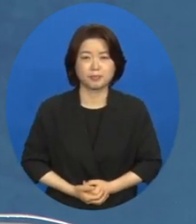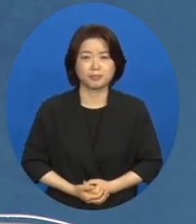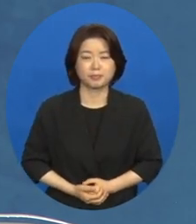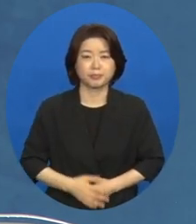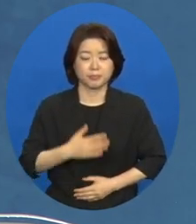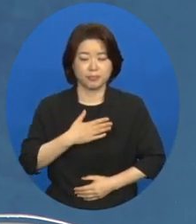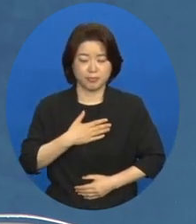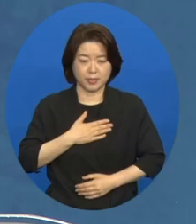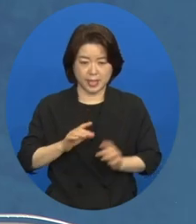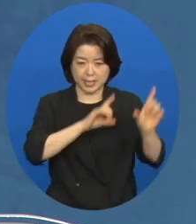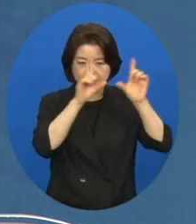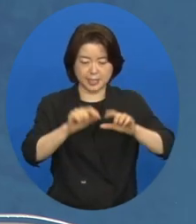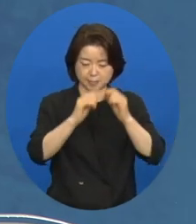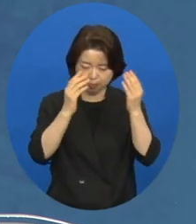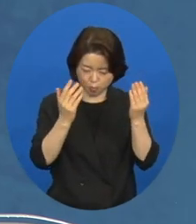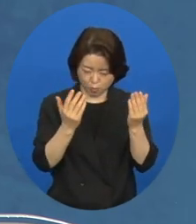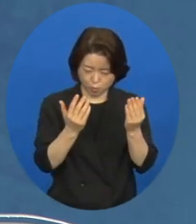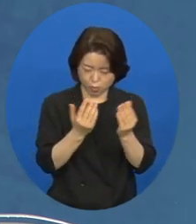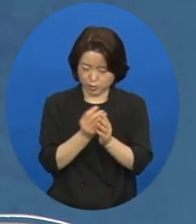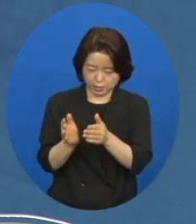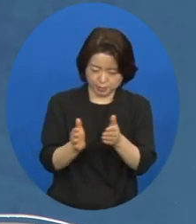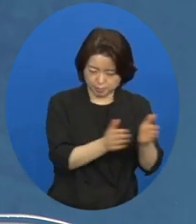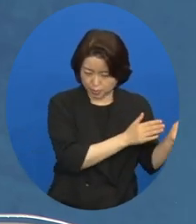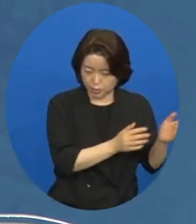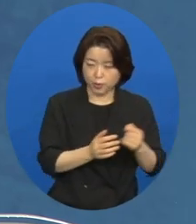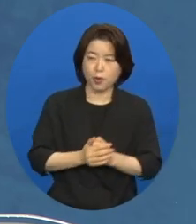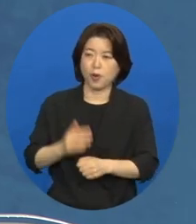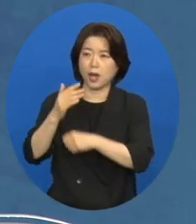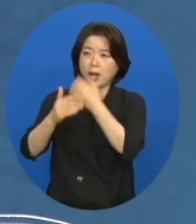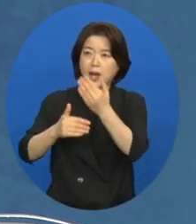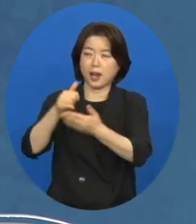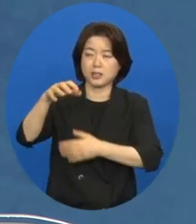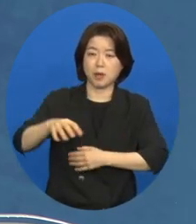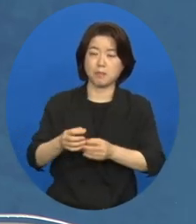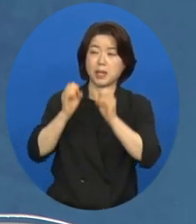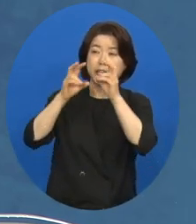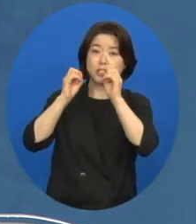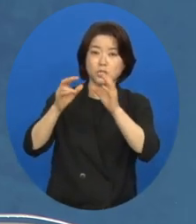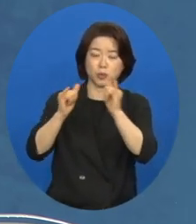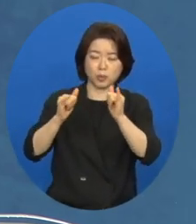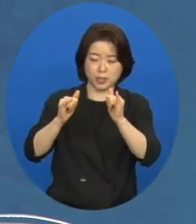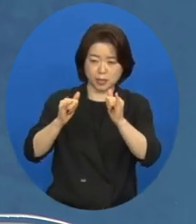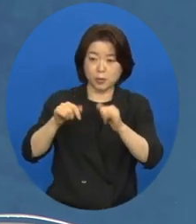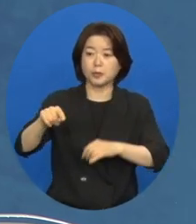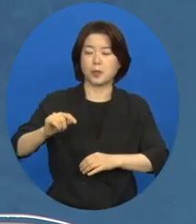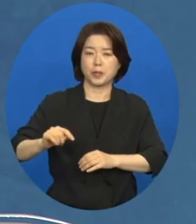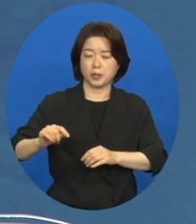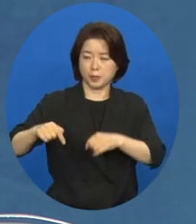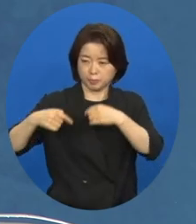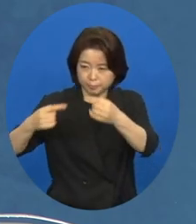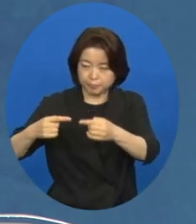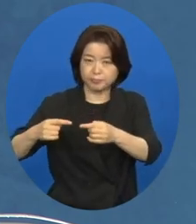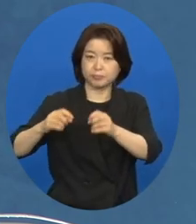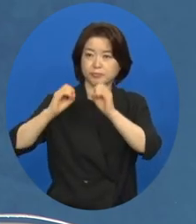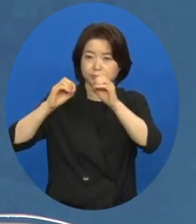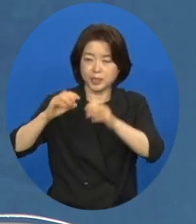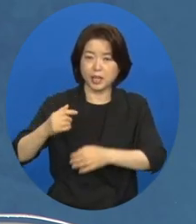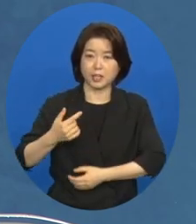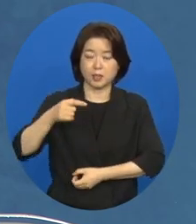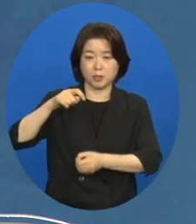나의 삶을 정리하고 하나님 앞에 선교사로, 선교지로 나아가겠다는 그런 순종,